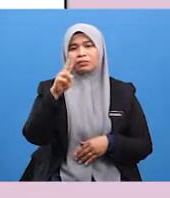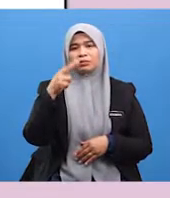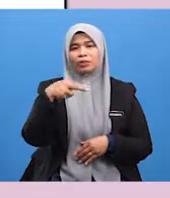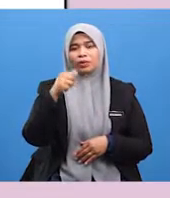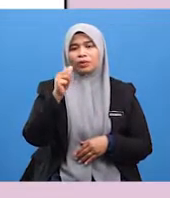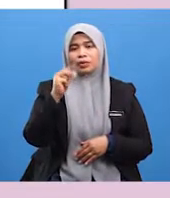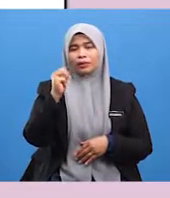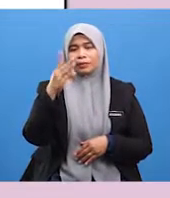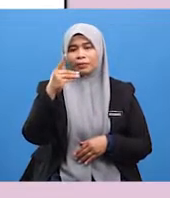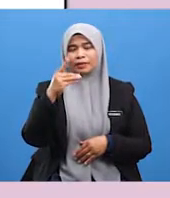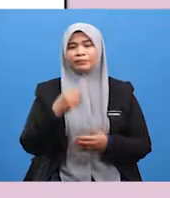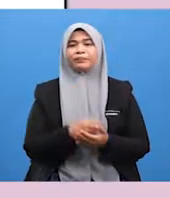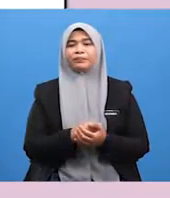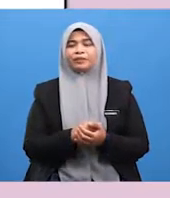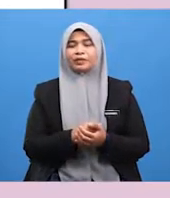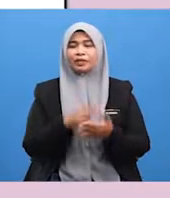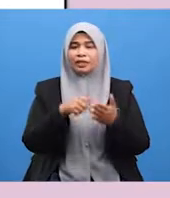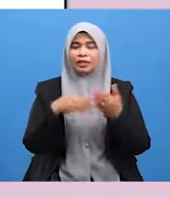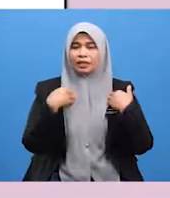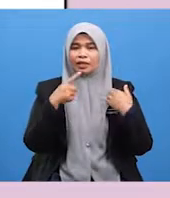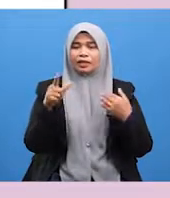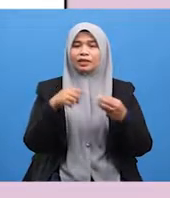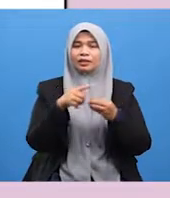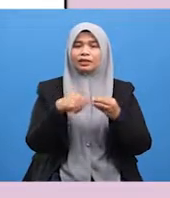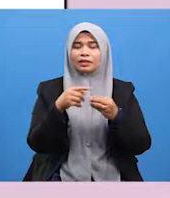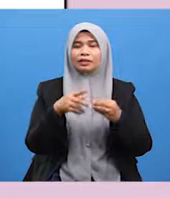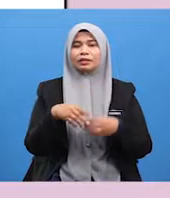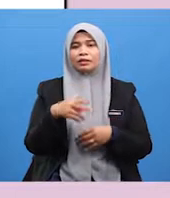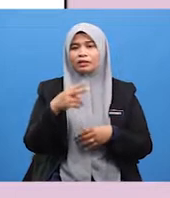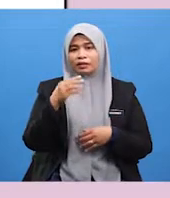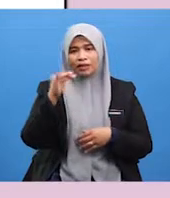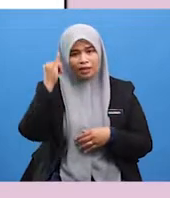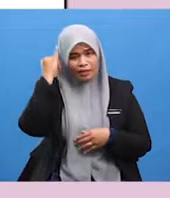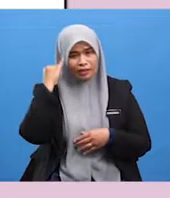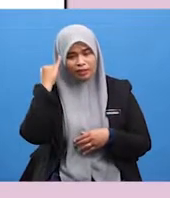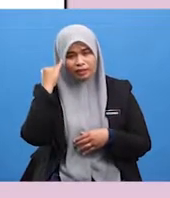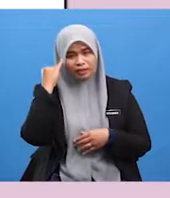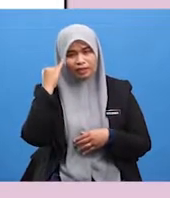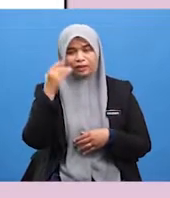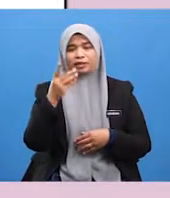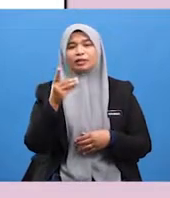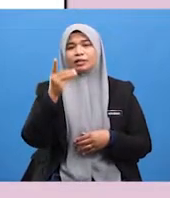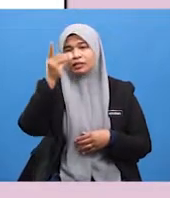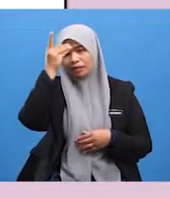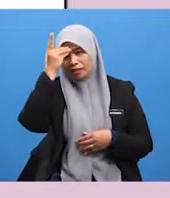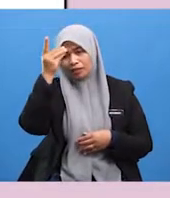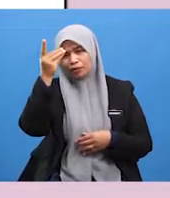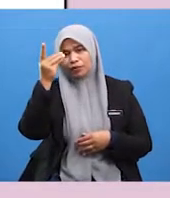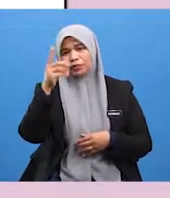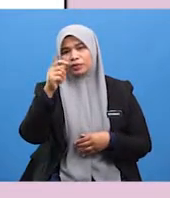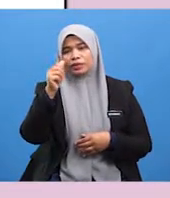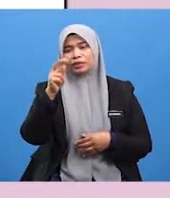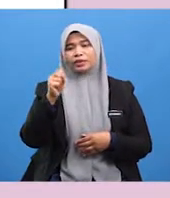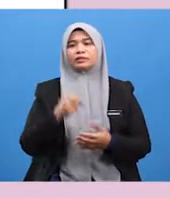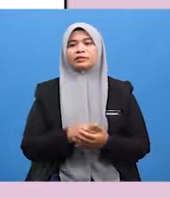Baiklah pelajar, ini merupakan petikan berkaitan pandangan Datuk Tan terhadap peribadi Encik Muhammad